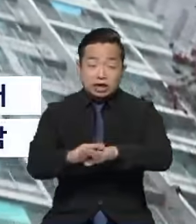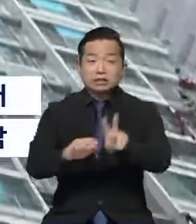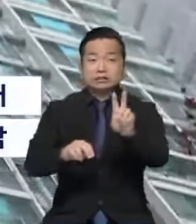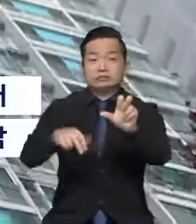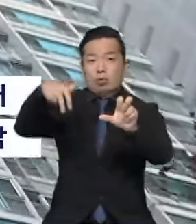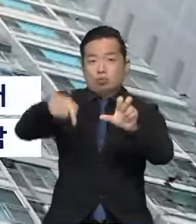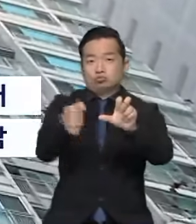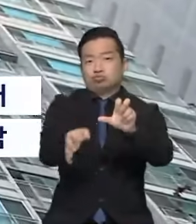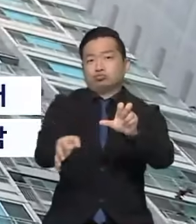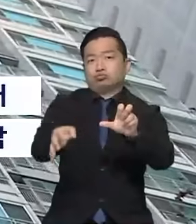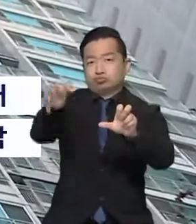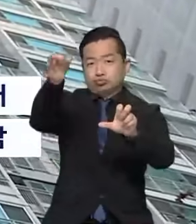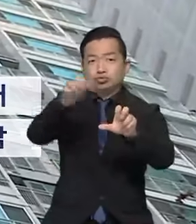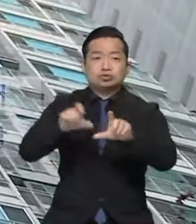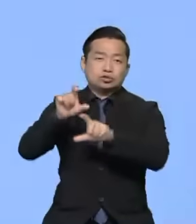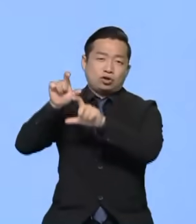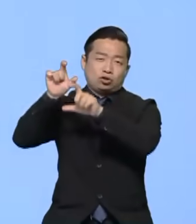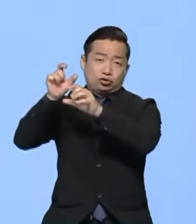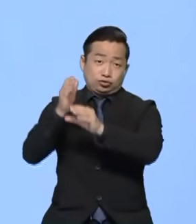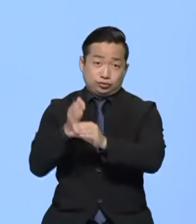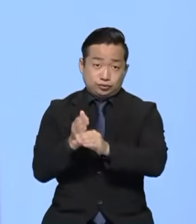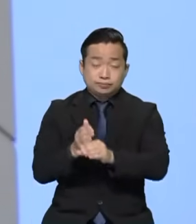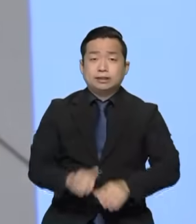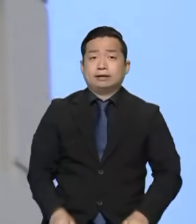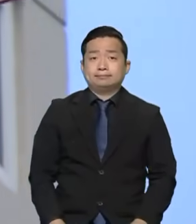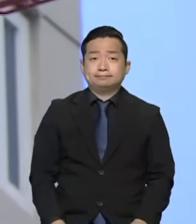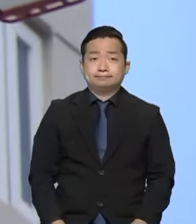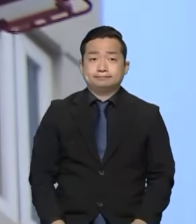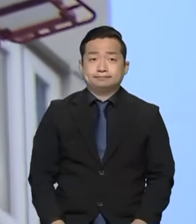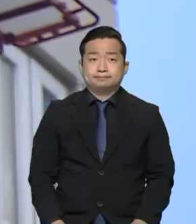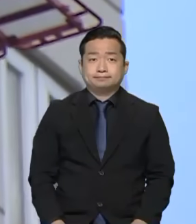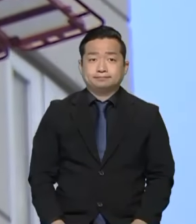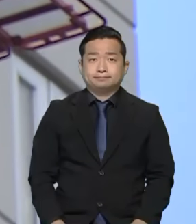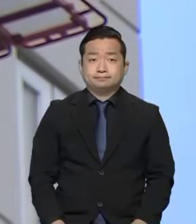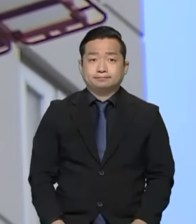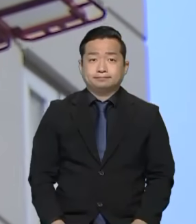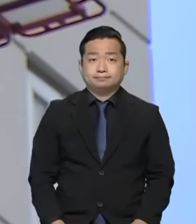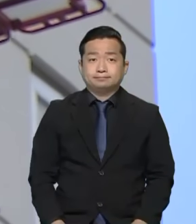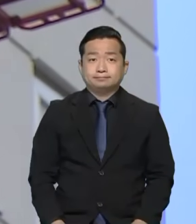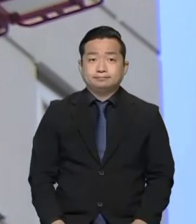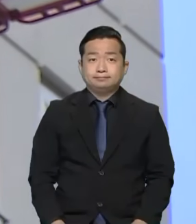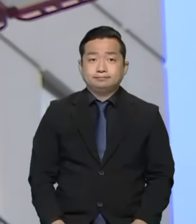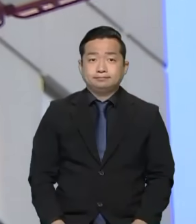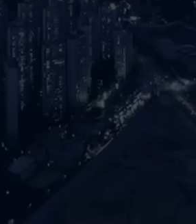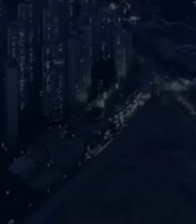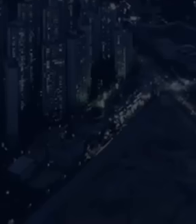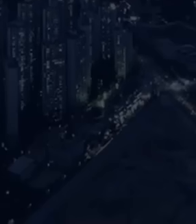25주 연속 올라 상승폭을 계속 키우고 있습니다. SBS 제희원입니다.